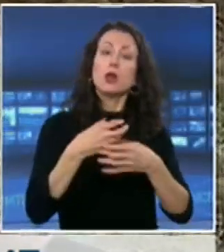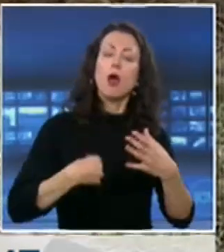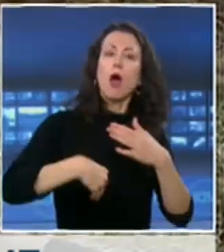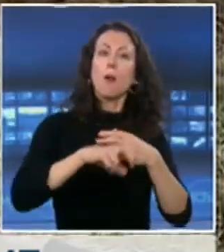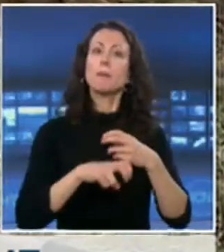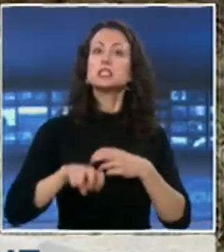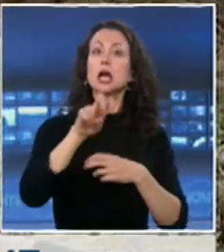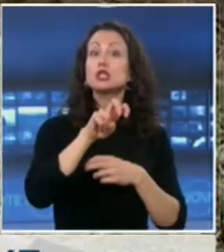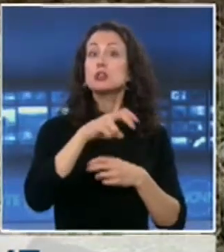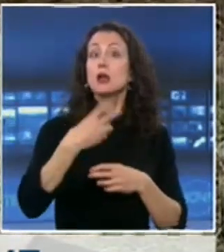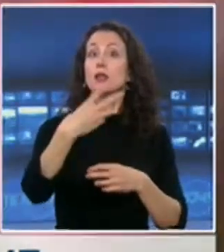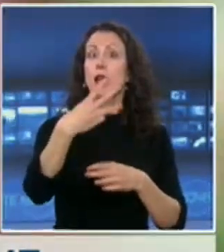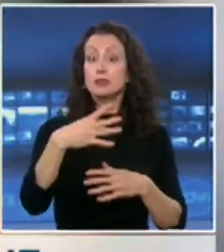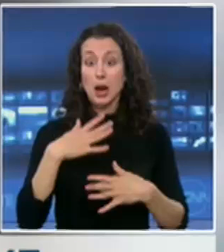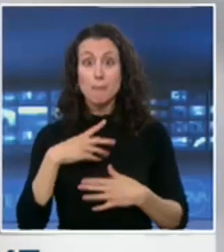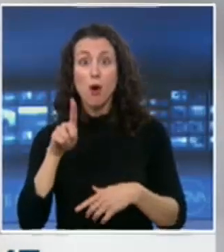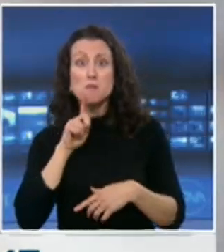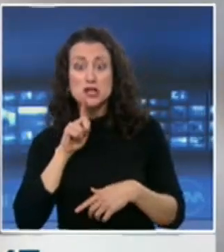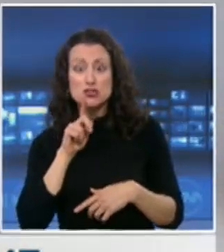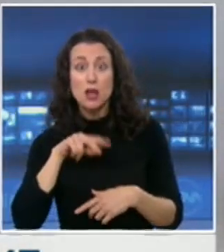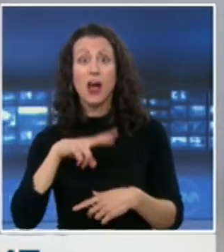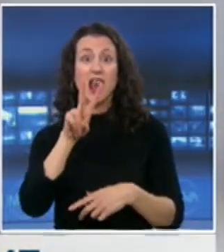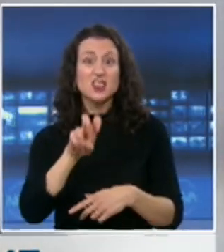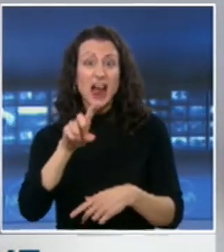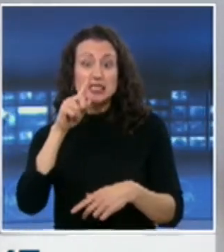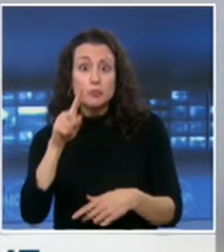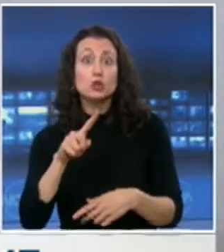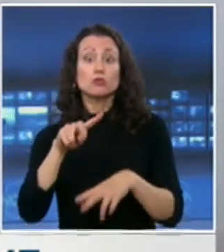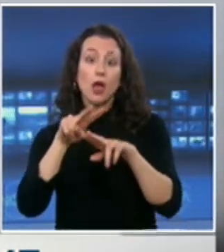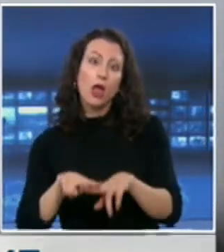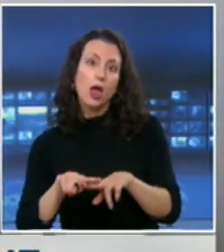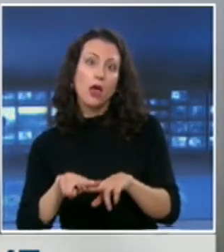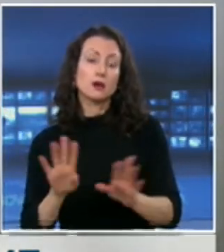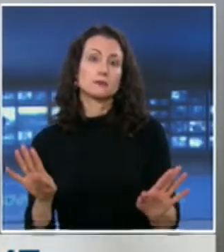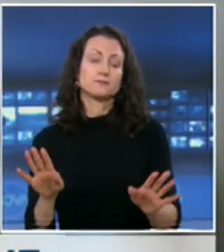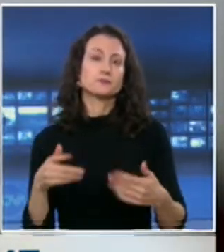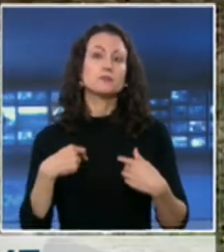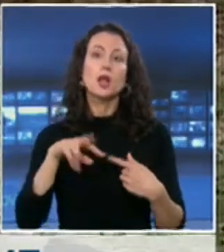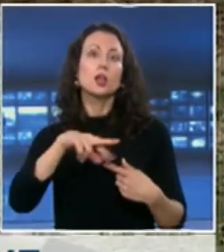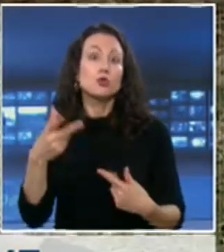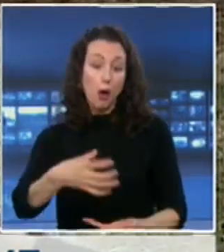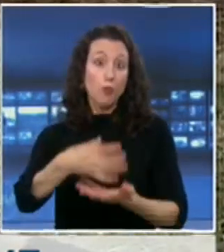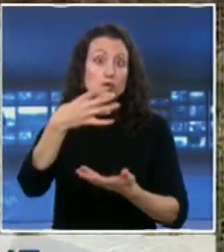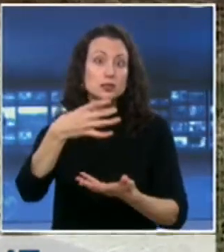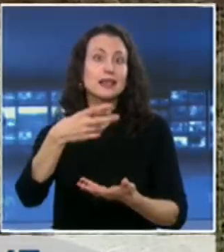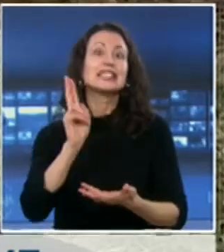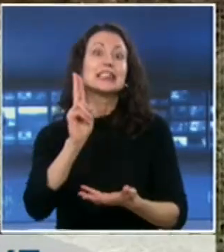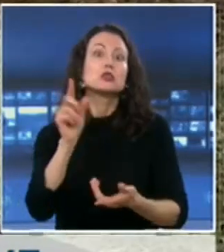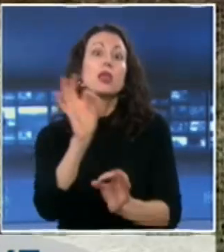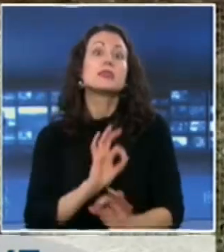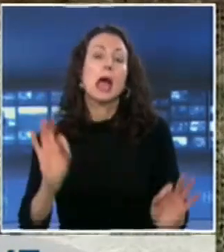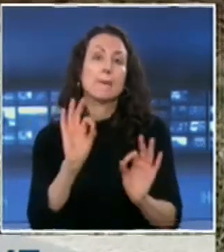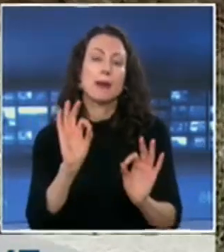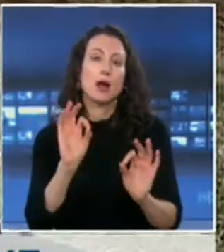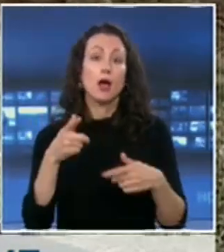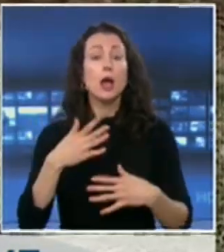остава повече от 20 минути лежи. Друга преносима бутилка с кислород обаче се оказало, че няма. Лежи вече между втори и третия